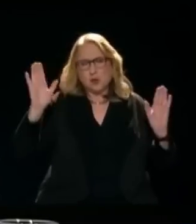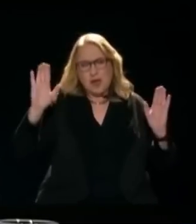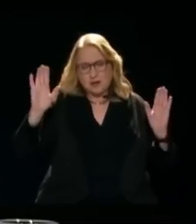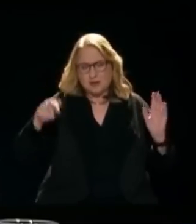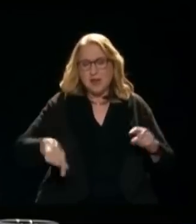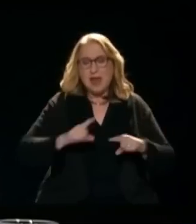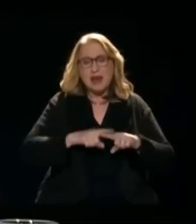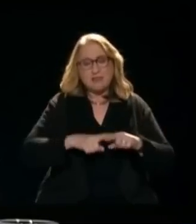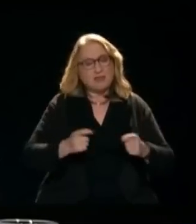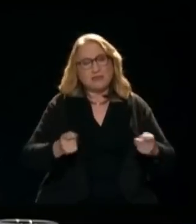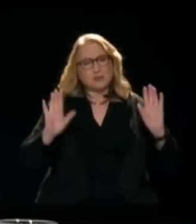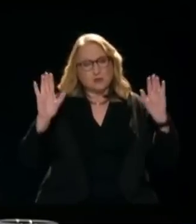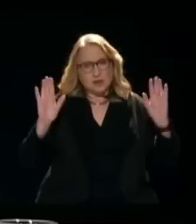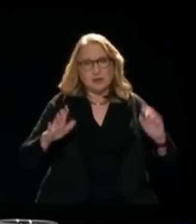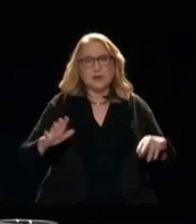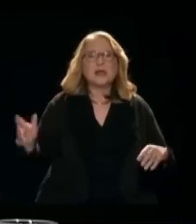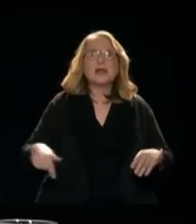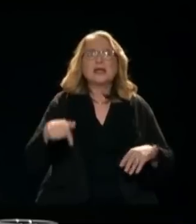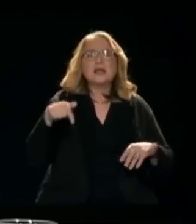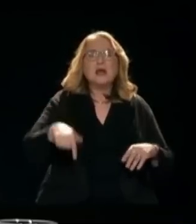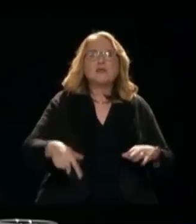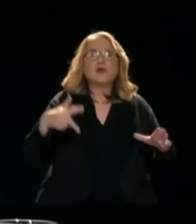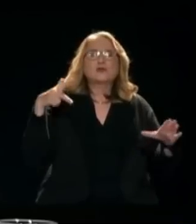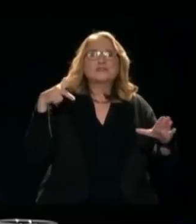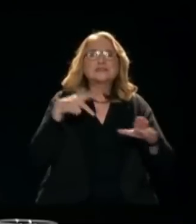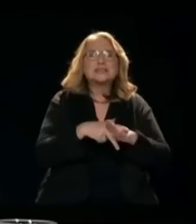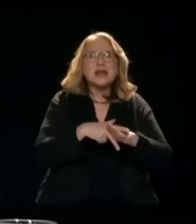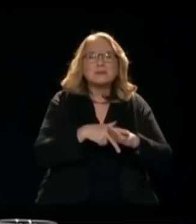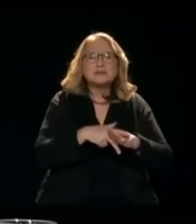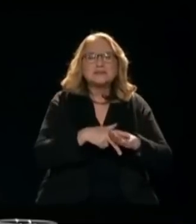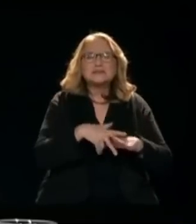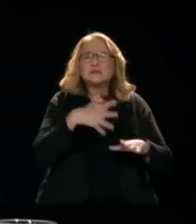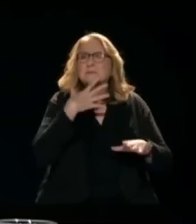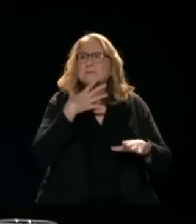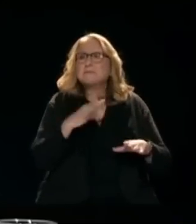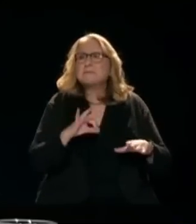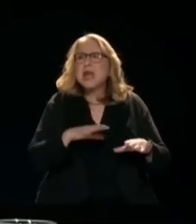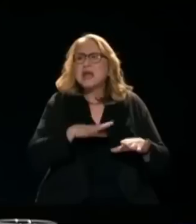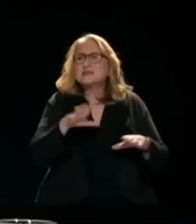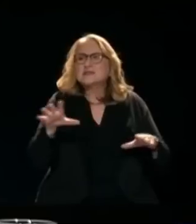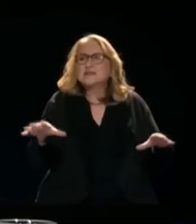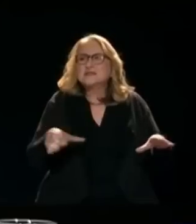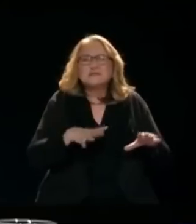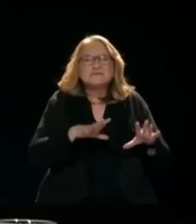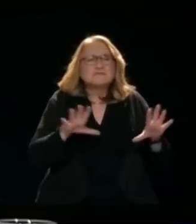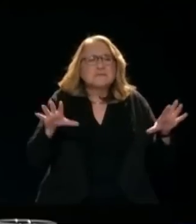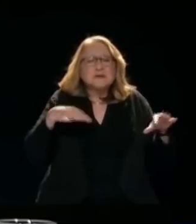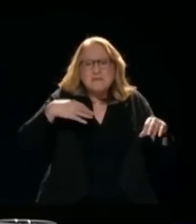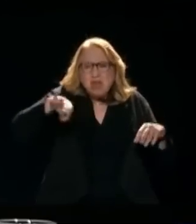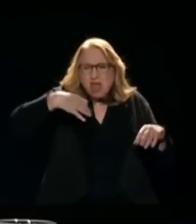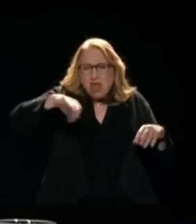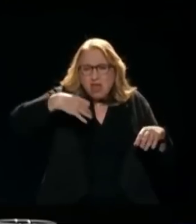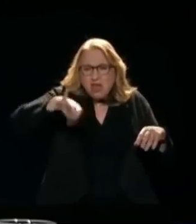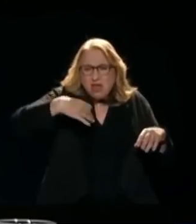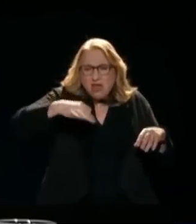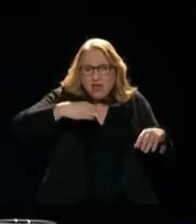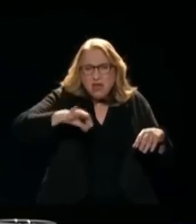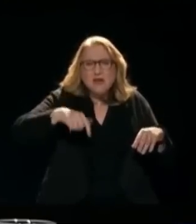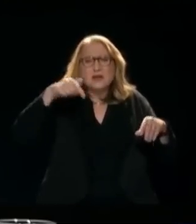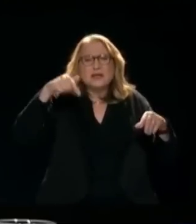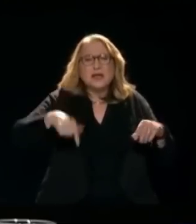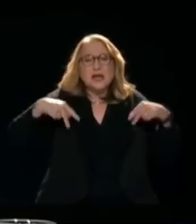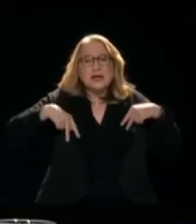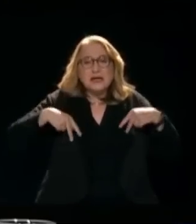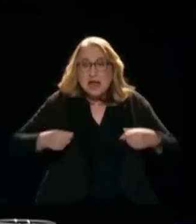όταν οι τράπεζες είναι κουφάρια, δεν τις χρηματοδοτείς συστηματικά με αποτέλεσμα να πέφτει έξω ολόκληρη